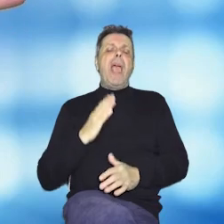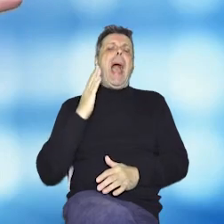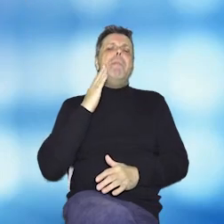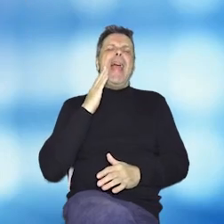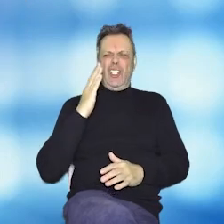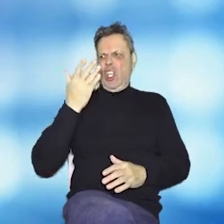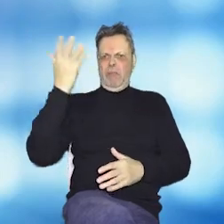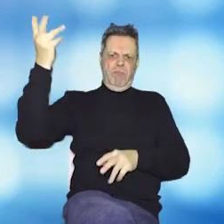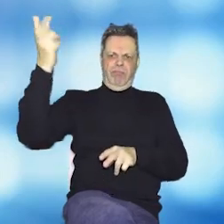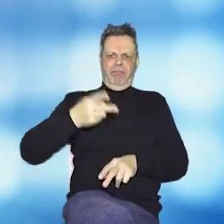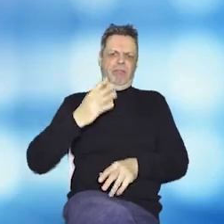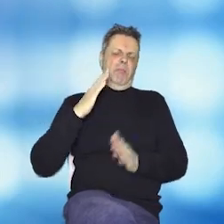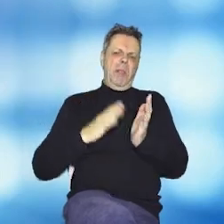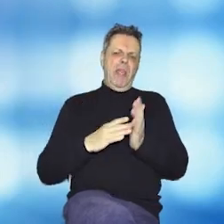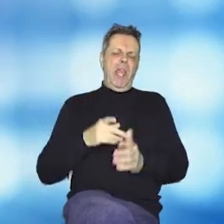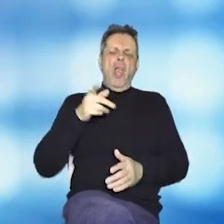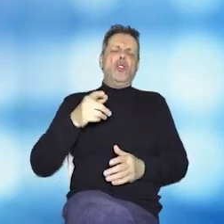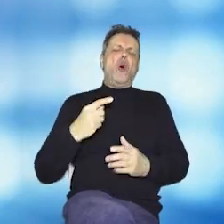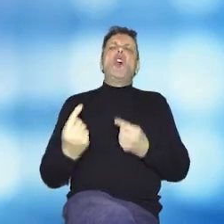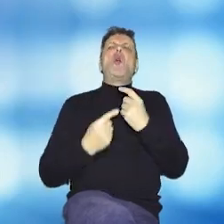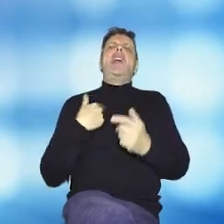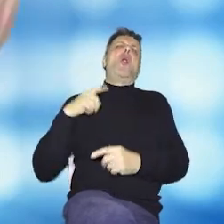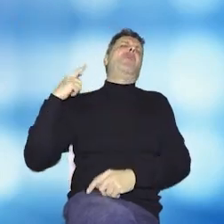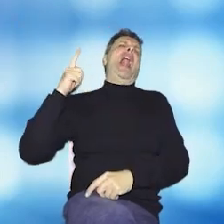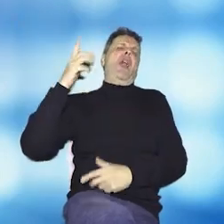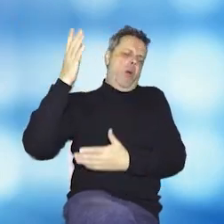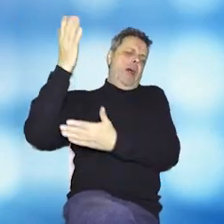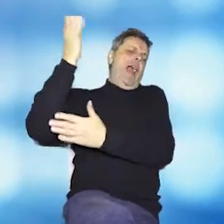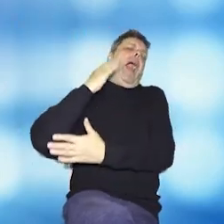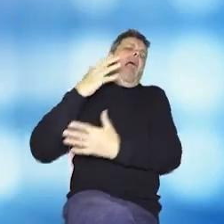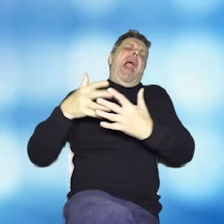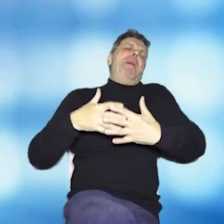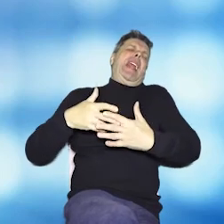američki primjeri, negdje daleko se to događa.